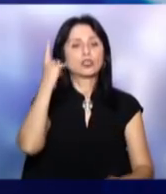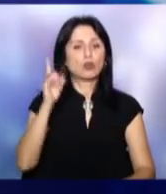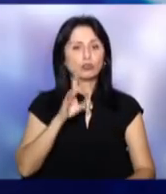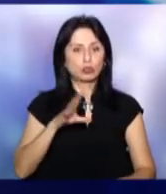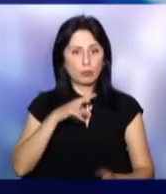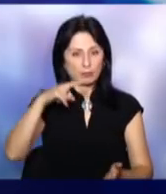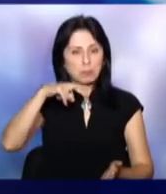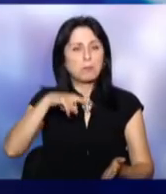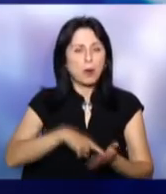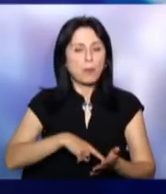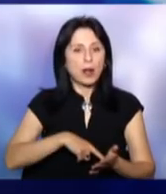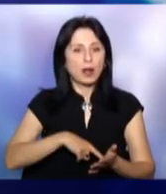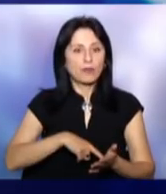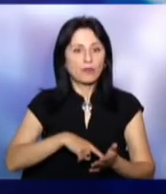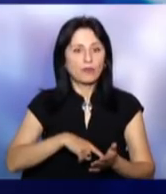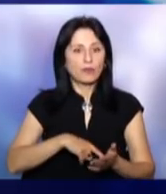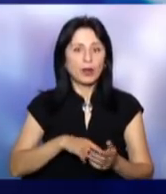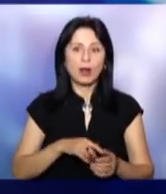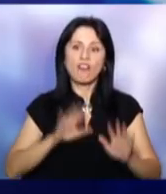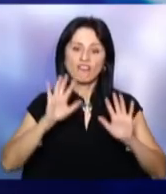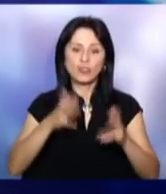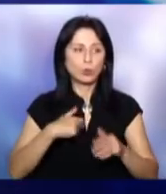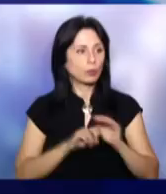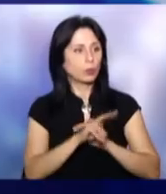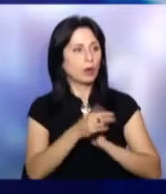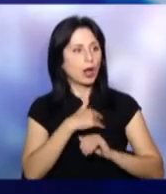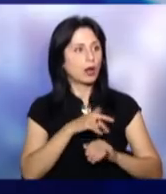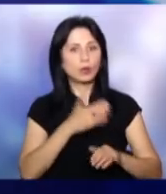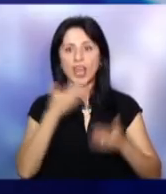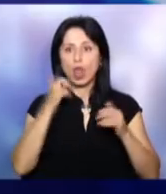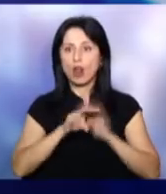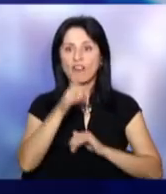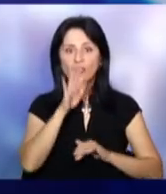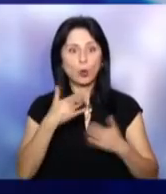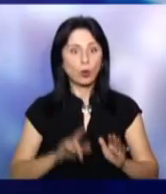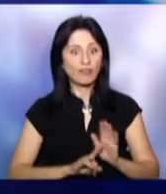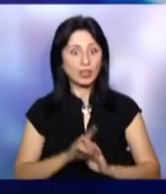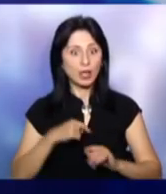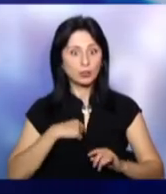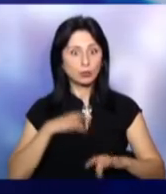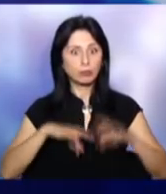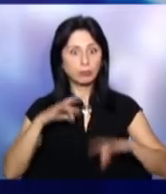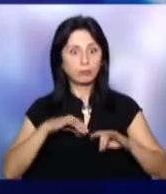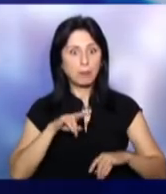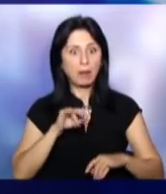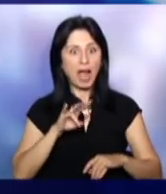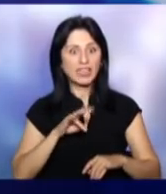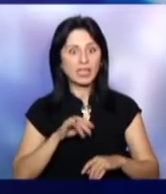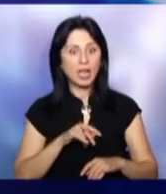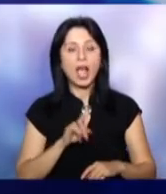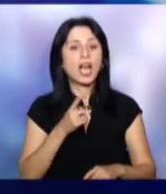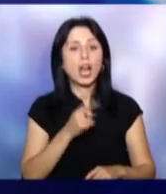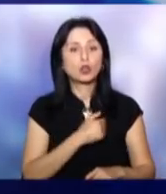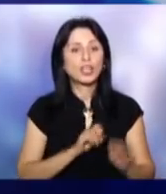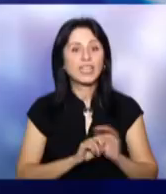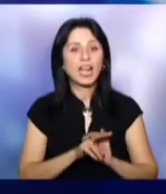სადაც ადამიანს ექნება ილუზია, რომ გაქცევა რომ მომინდეს, იოლად ვერ გავიქცევი. და აი რატომ უნდა ადამიანს გაქცევა, ამას უკვე